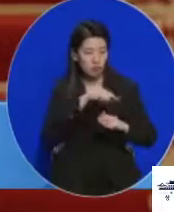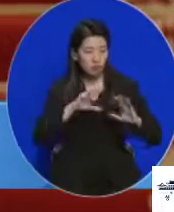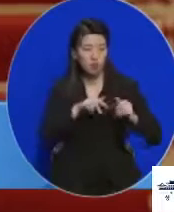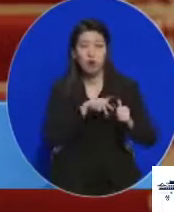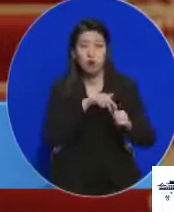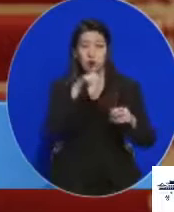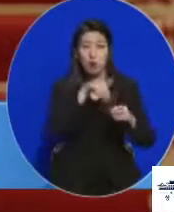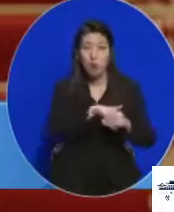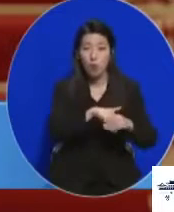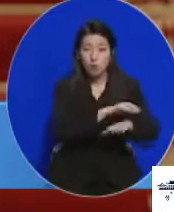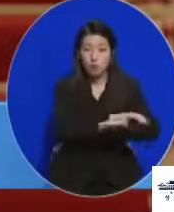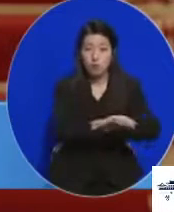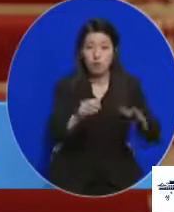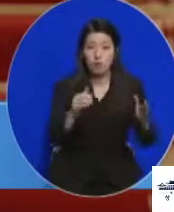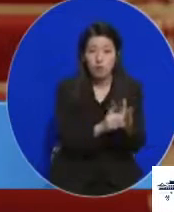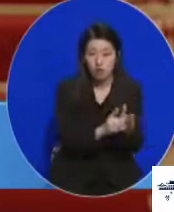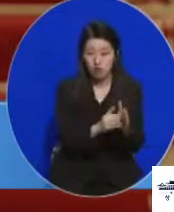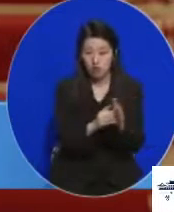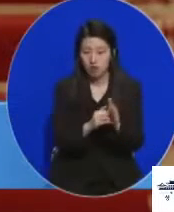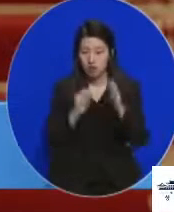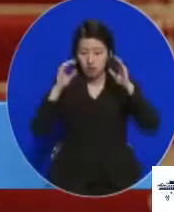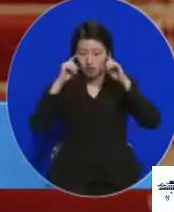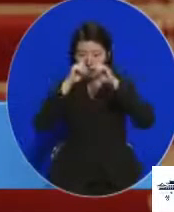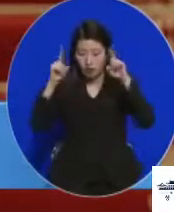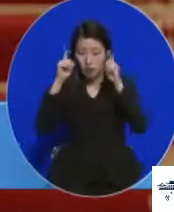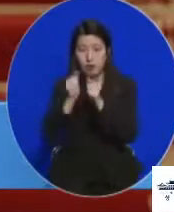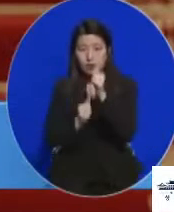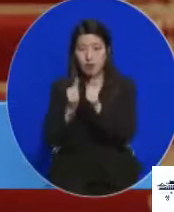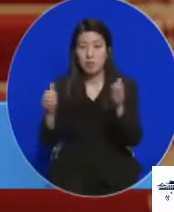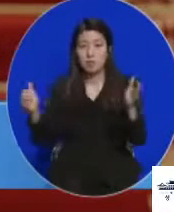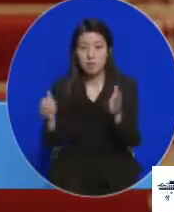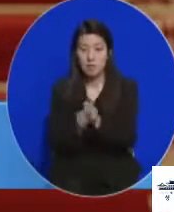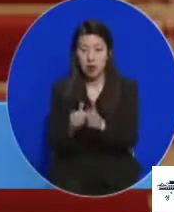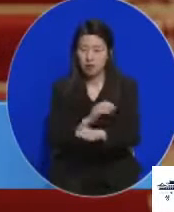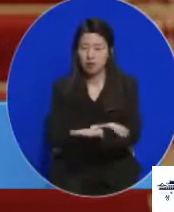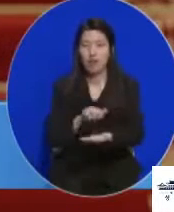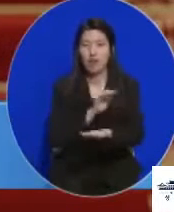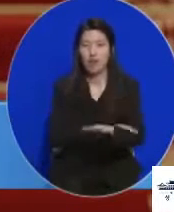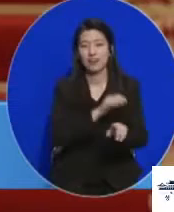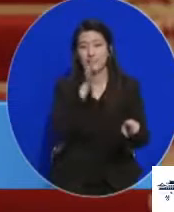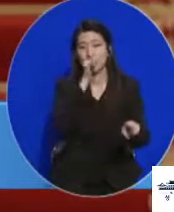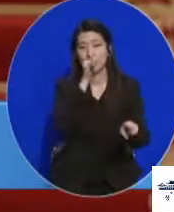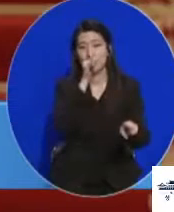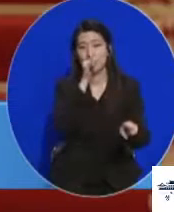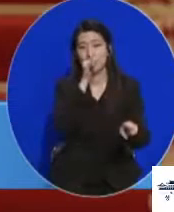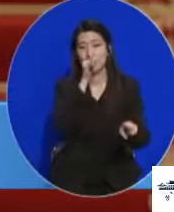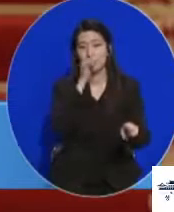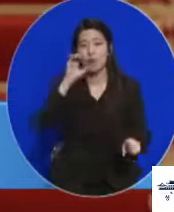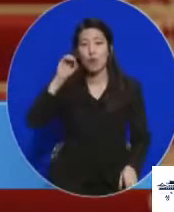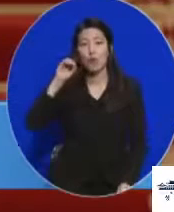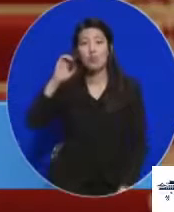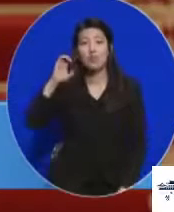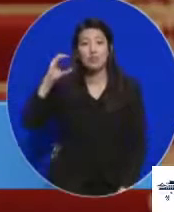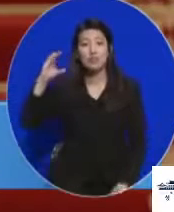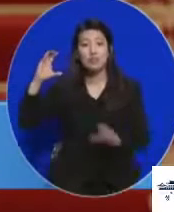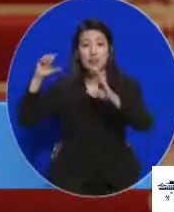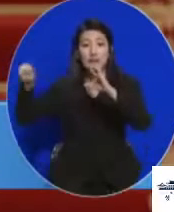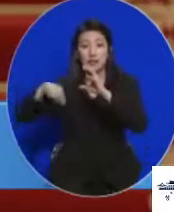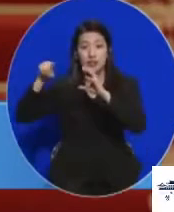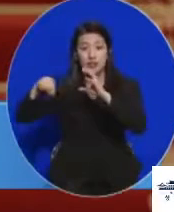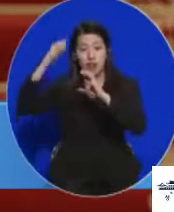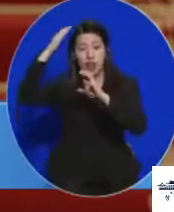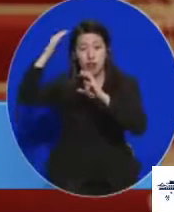억제하며 oecd 국가 중에서도 손꼽히는 방영 법은 국가가 된 것은 우리